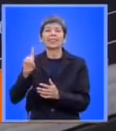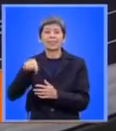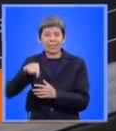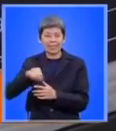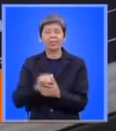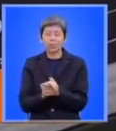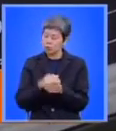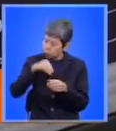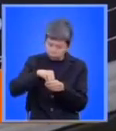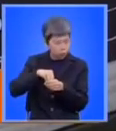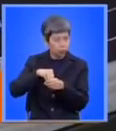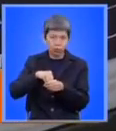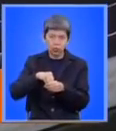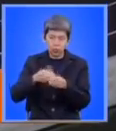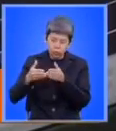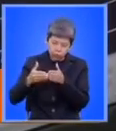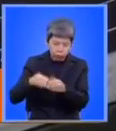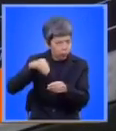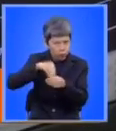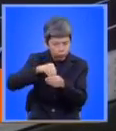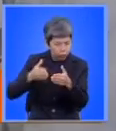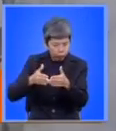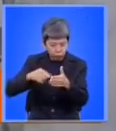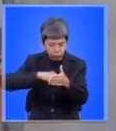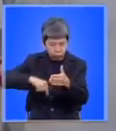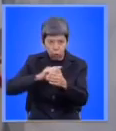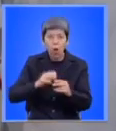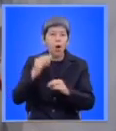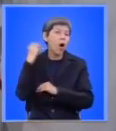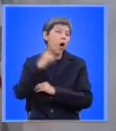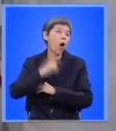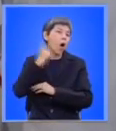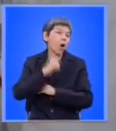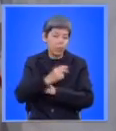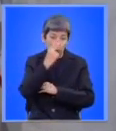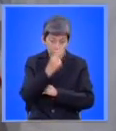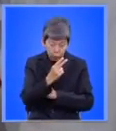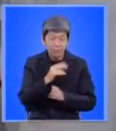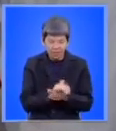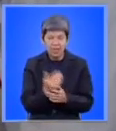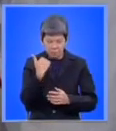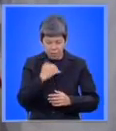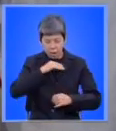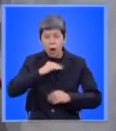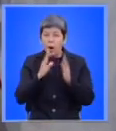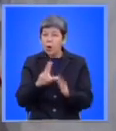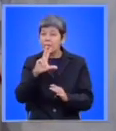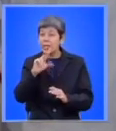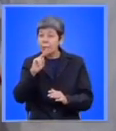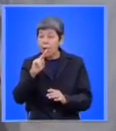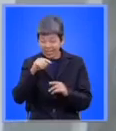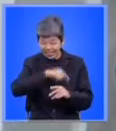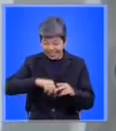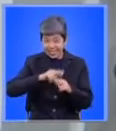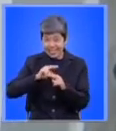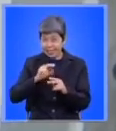ถูกกักอยู่เหมือนกันนะครับที่ท่าเรือสำราญไทตักในฮ่องกงผลการตรวจชุดแรกพบว่าลูกเรือ32คนจากทั้งหมด